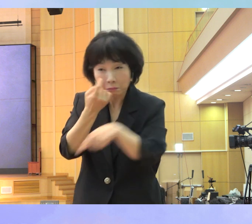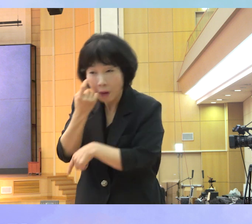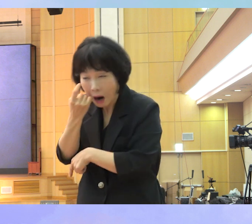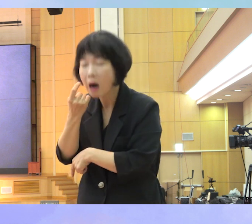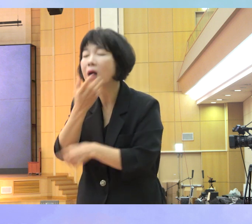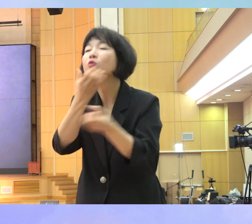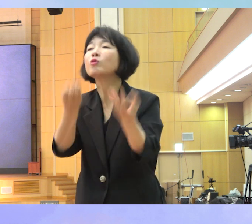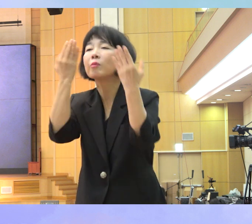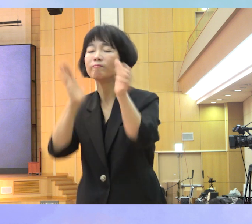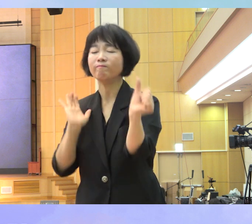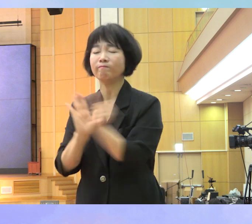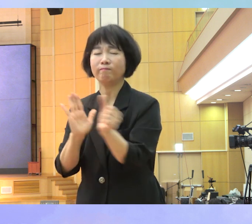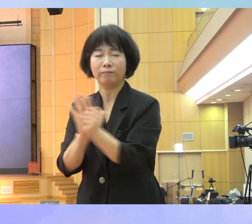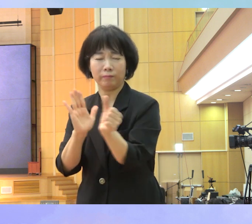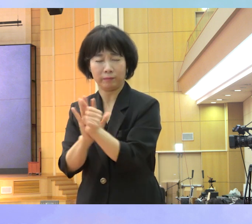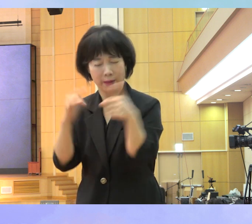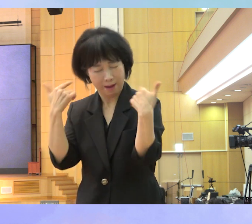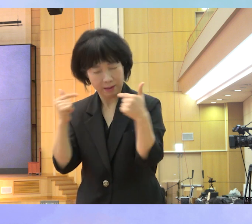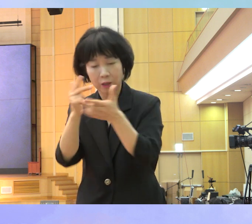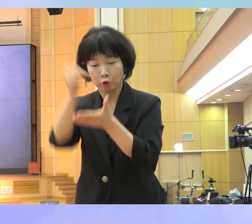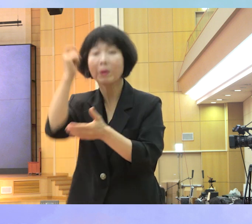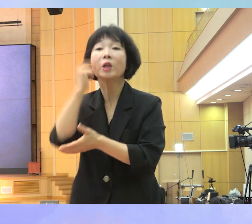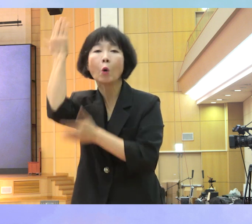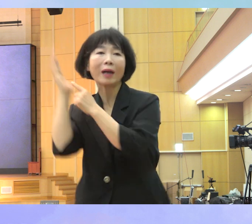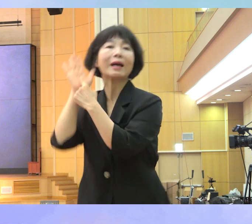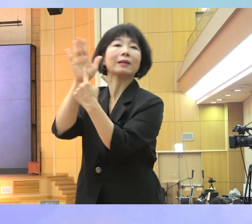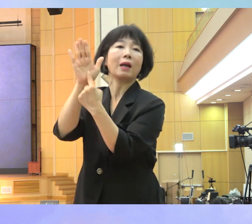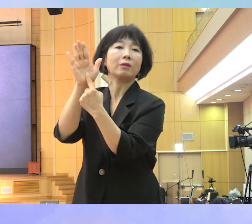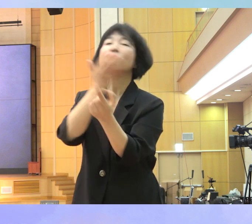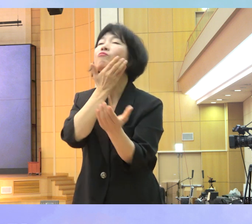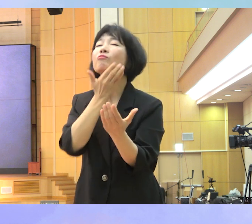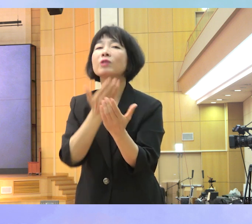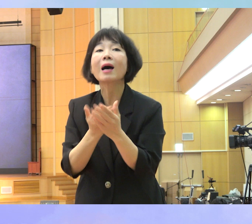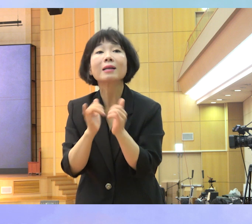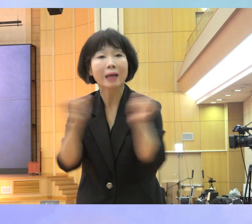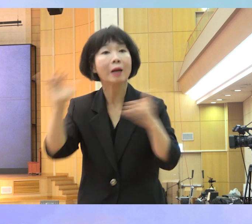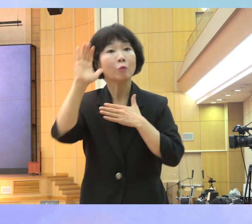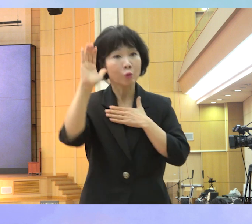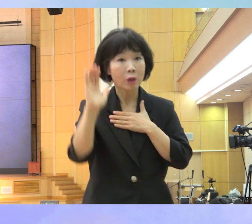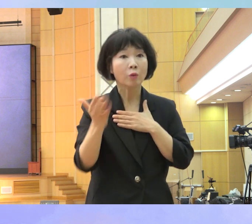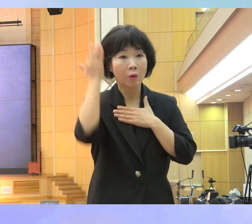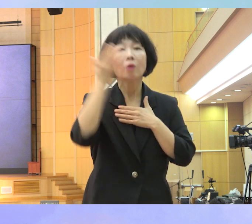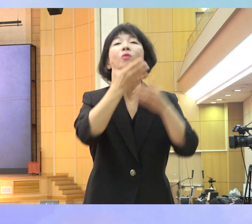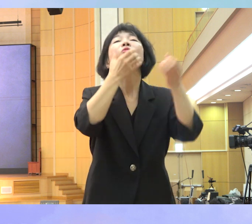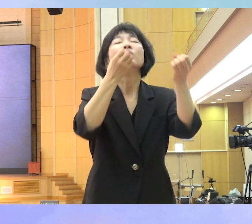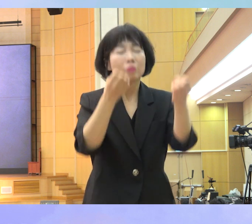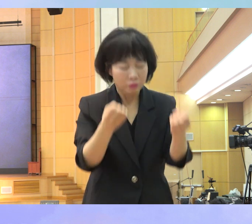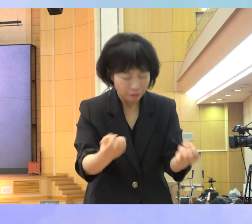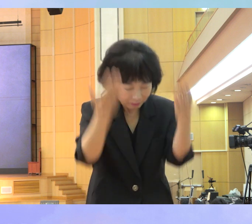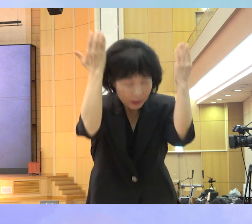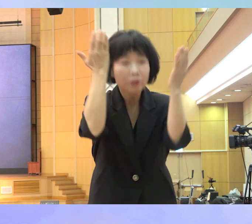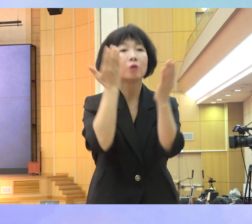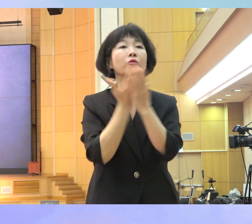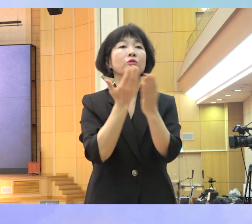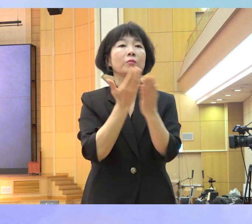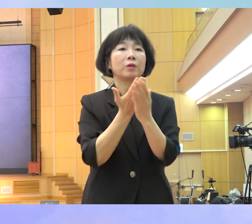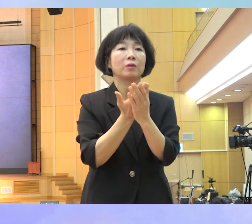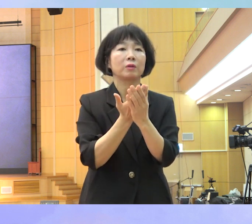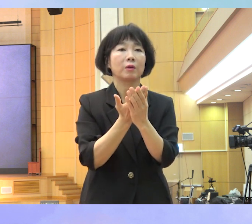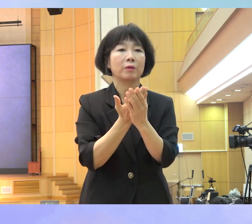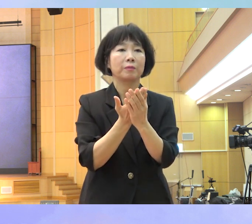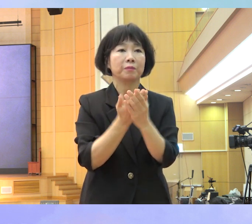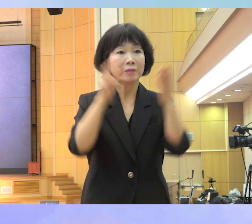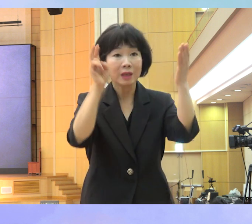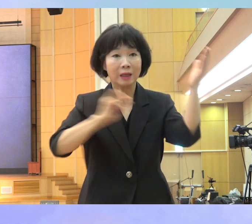주시고 항상 어느 곳에 있든 간에 주의 영광이 나타나는 귀한 손길들 될 수 있도록 축복하여 주옵소서.